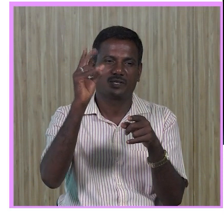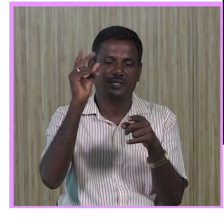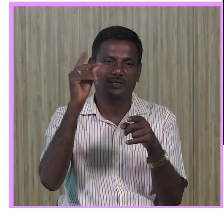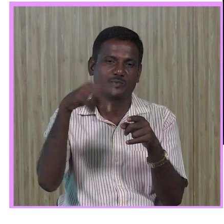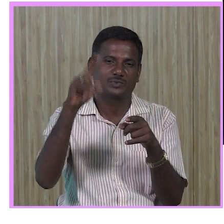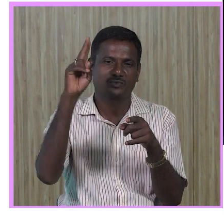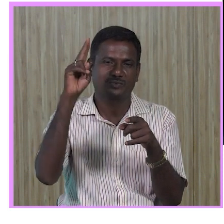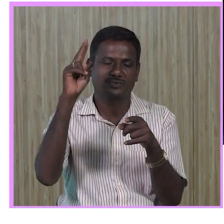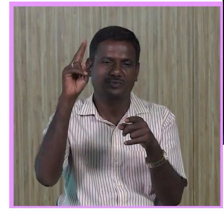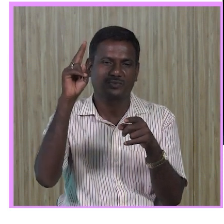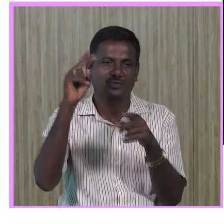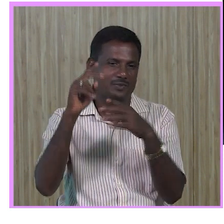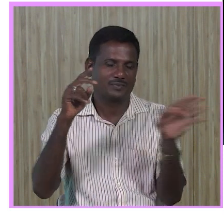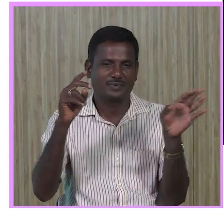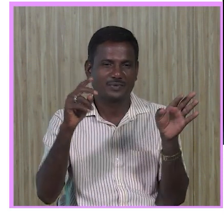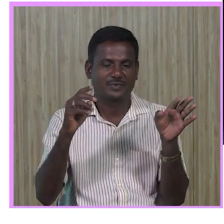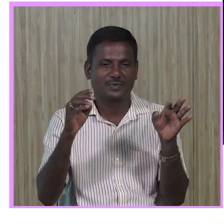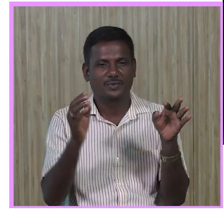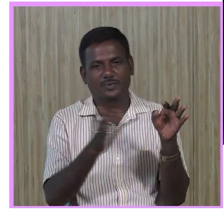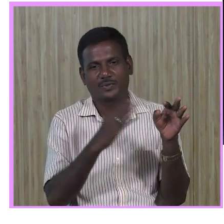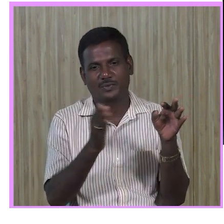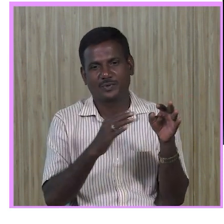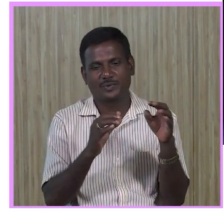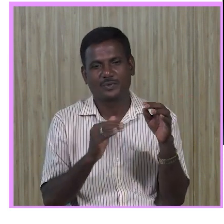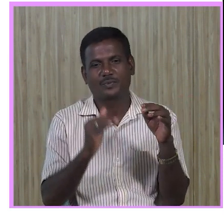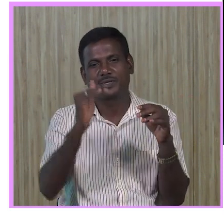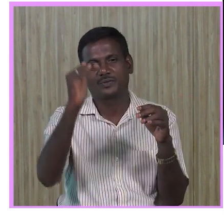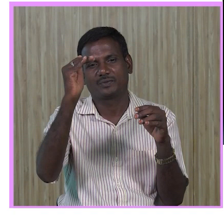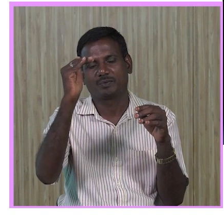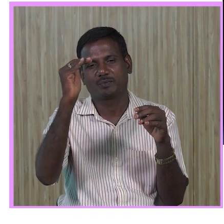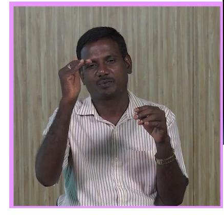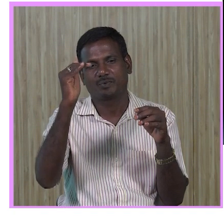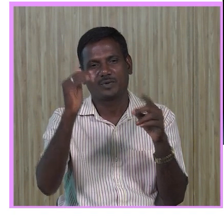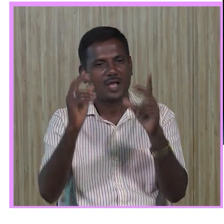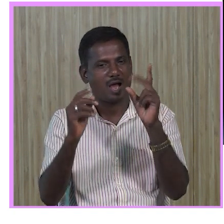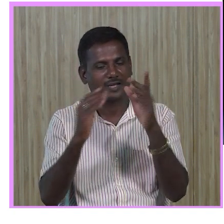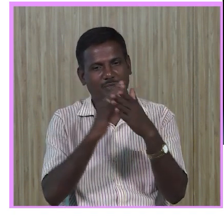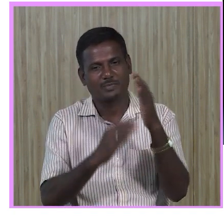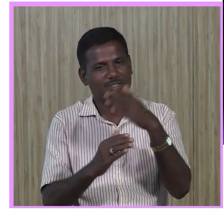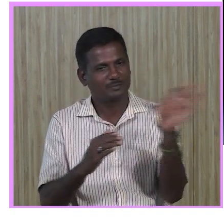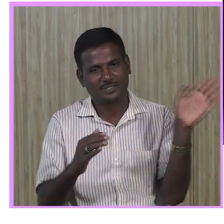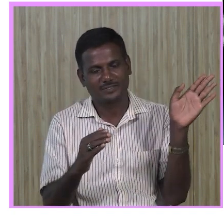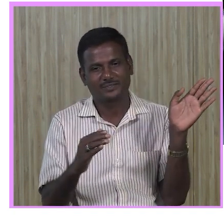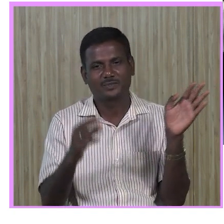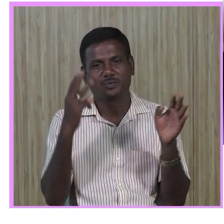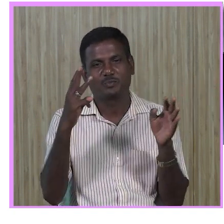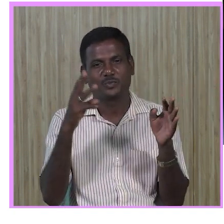விலகுகின்றது. அது விலகி ஒரு குறிப்பிட்ட உயரத்துக்கு போன பிறகு அடுத்த பகுதியும் அதிலிருந்து